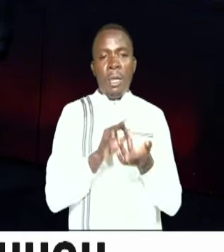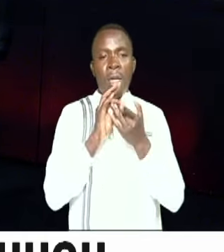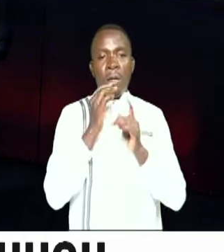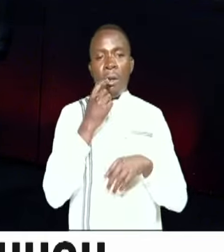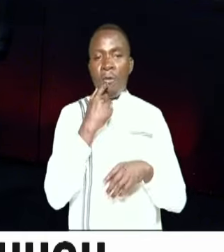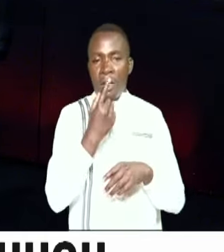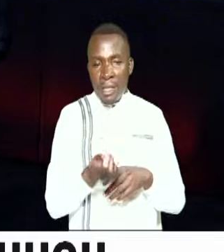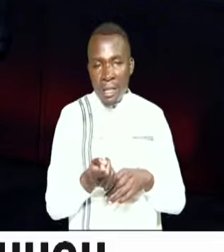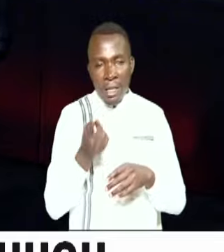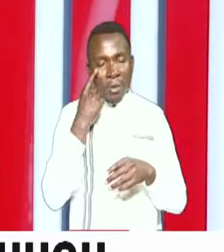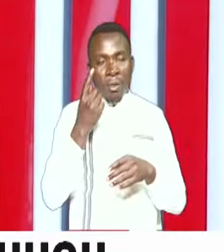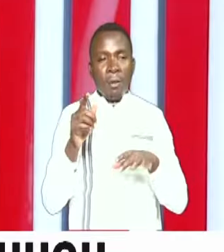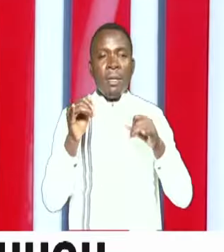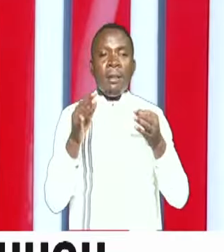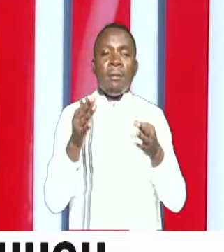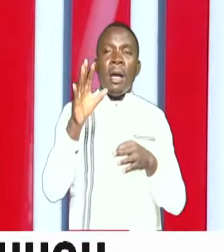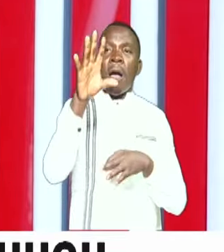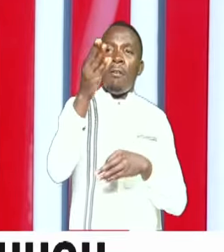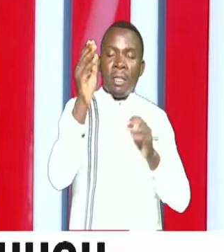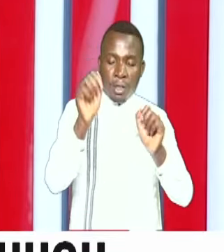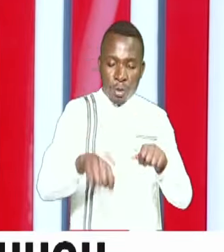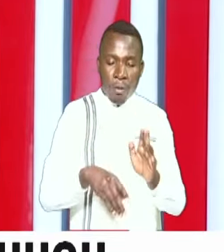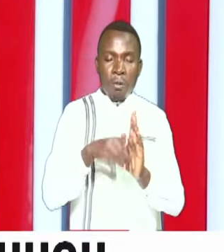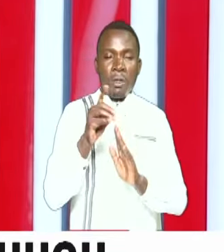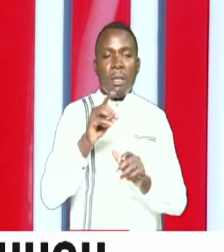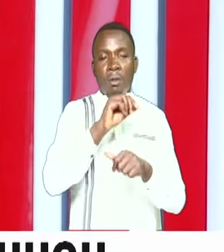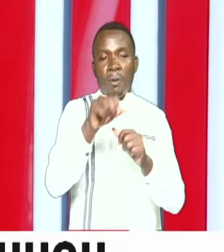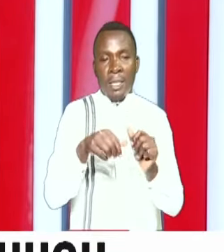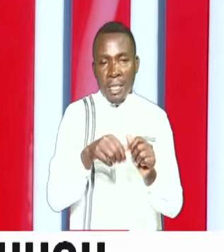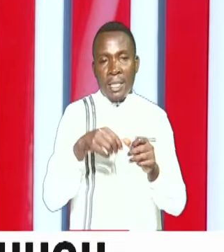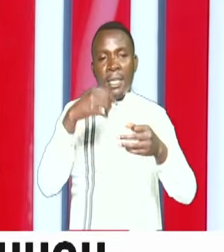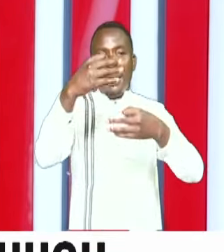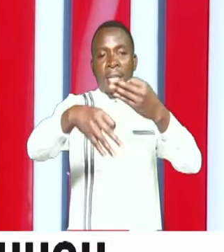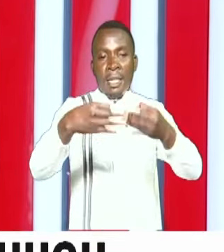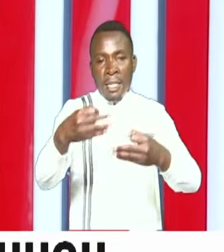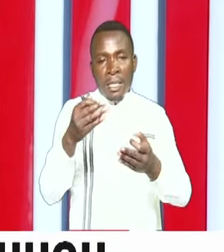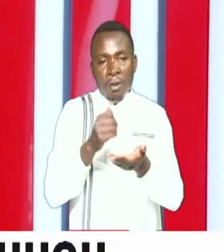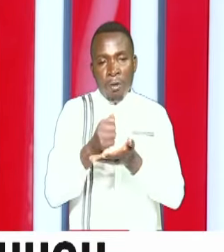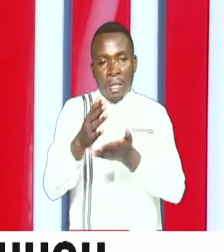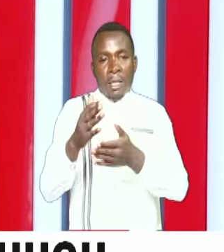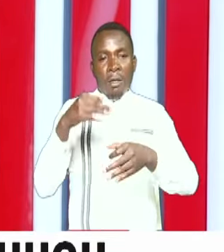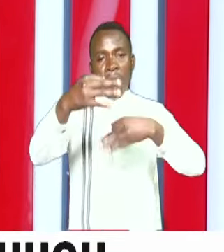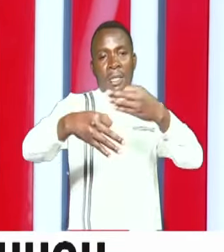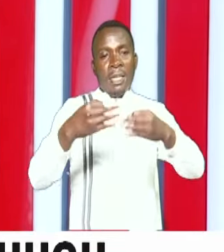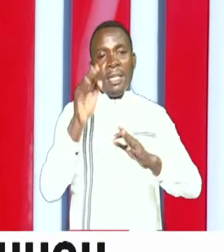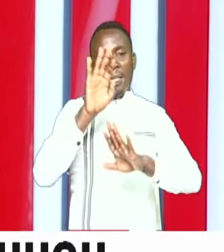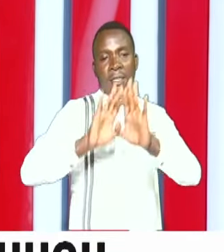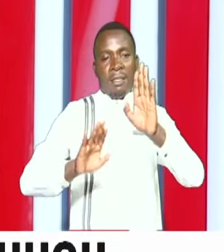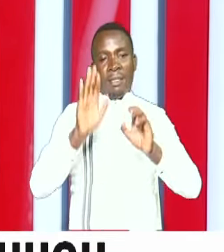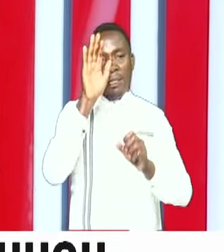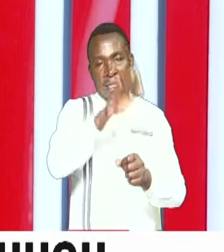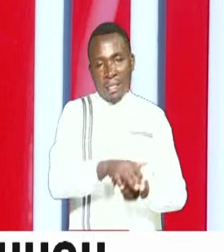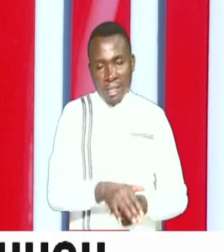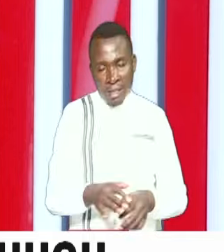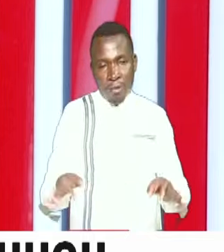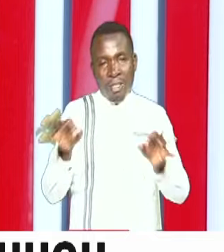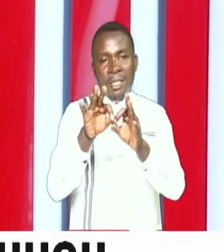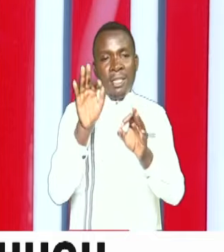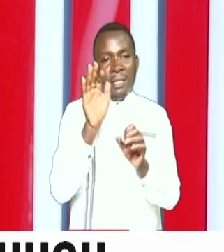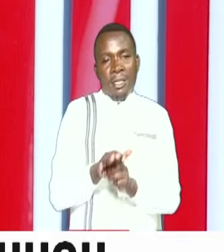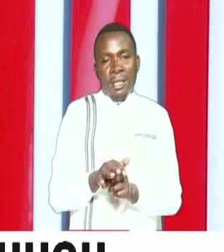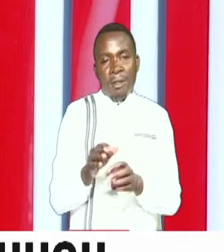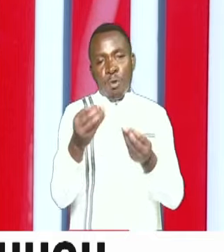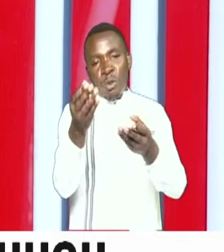ko Afrika nayo ishobora gutera imbere mu rwego rw'inganda kuko inganda zigira uruhare rufatika cyane mu gutanga